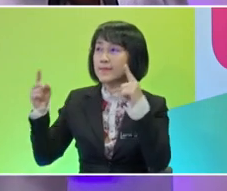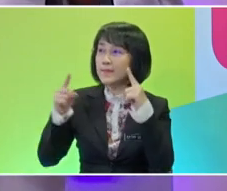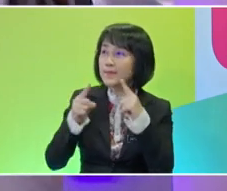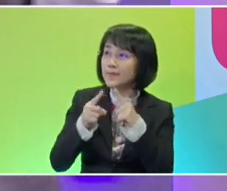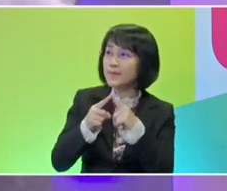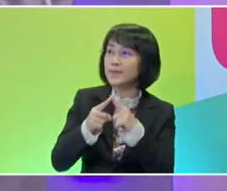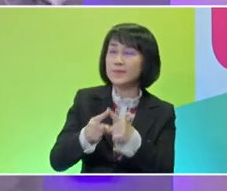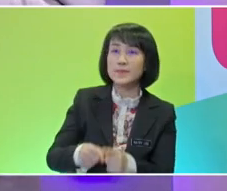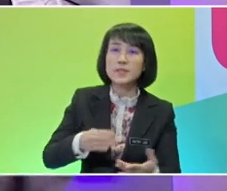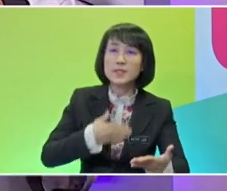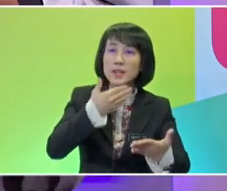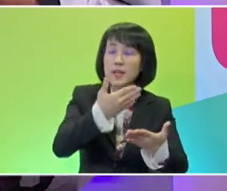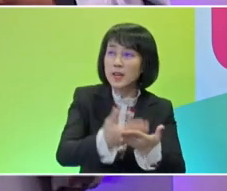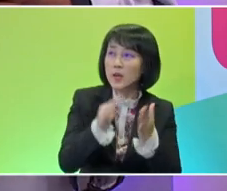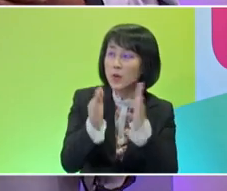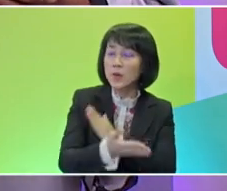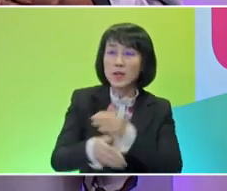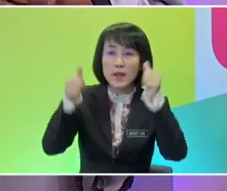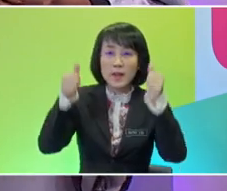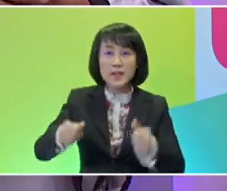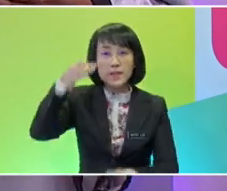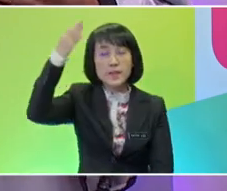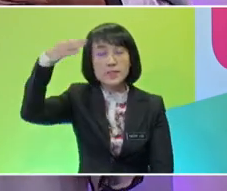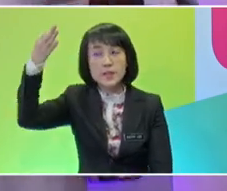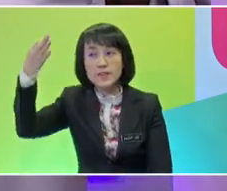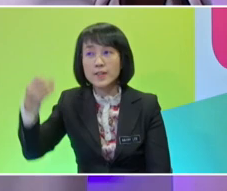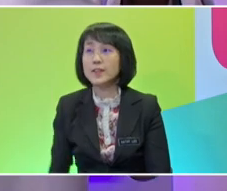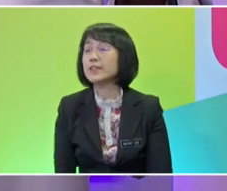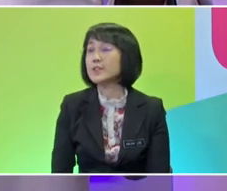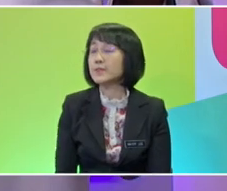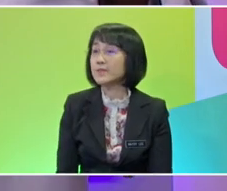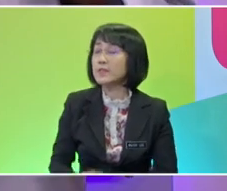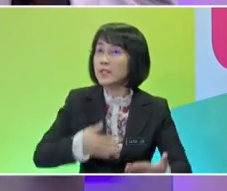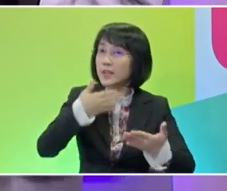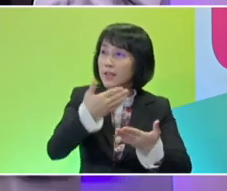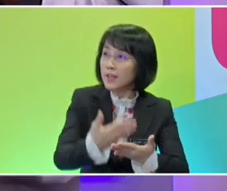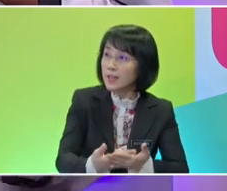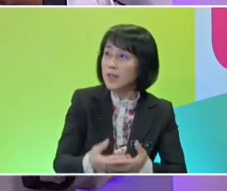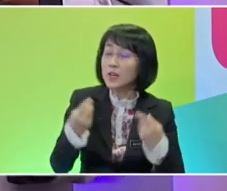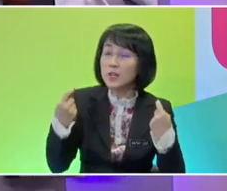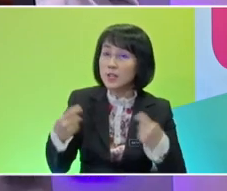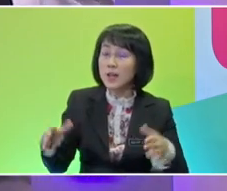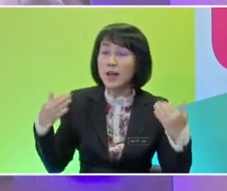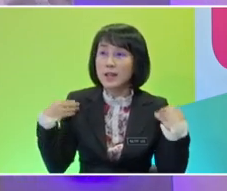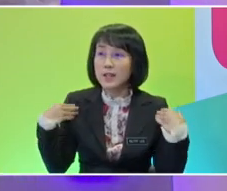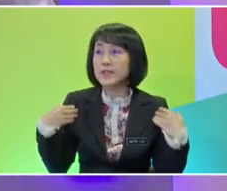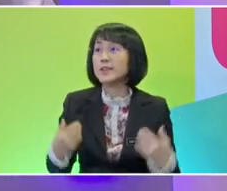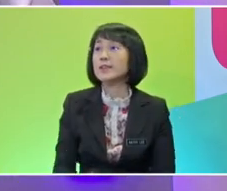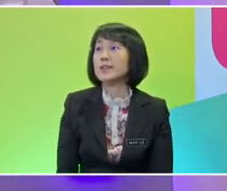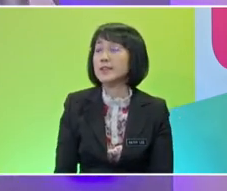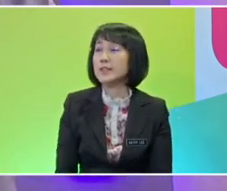cadangan oleh Ali filsafat ini tadi eee jadi caranya tentang itu telepon ada dan direalisasikan Bermuda daripada di